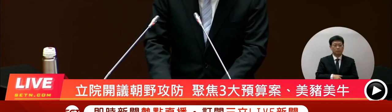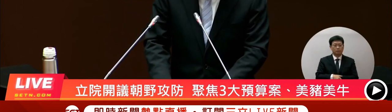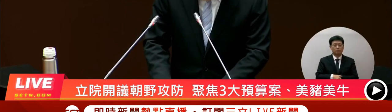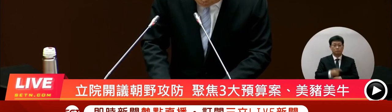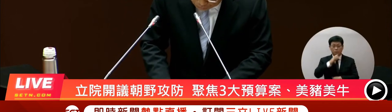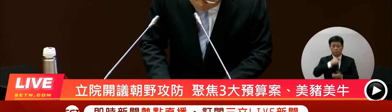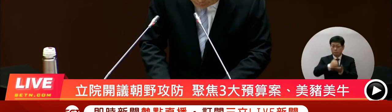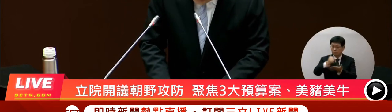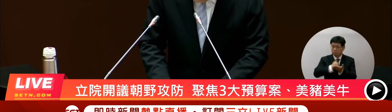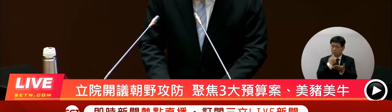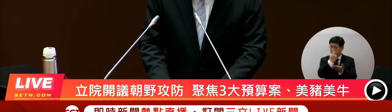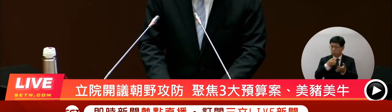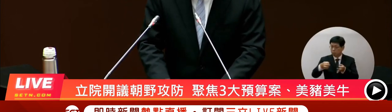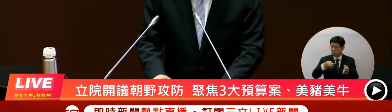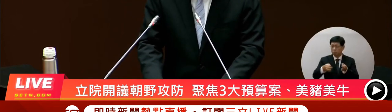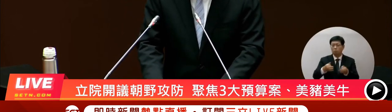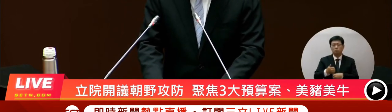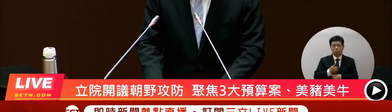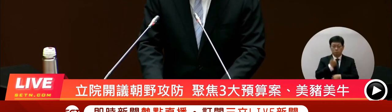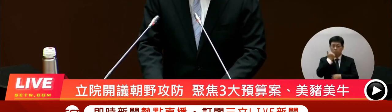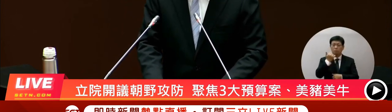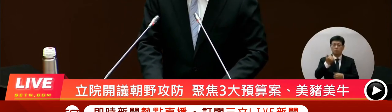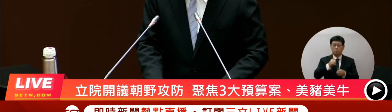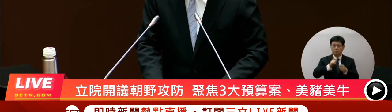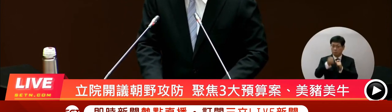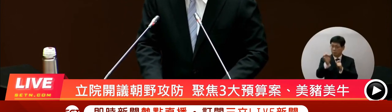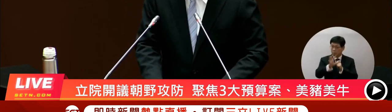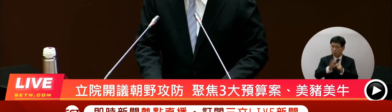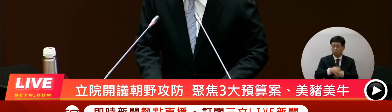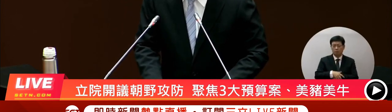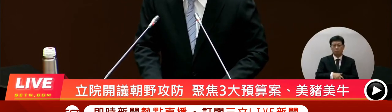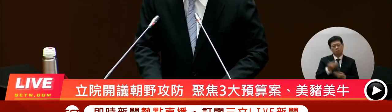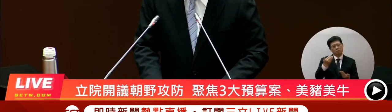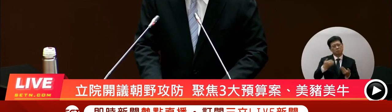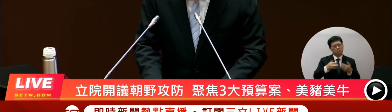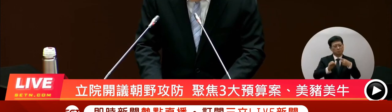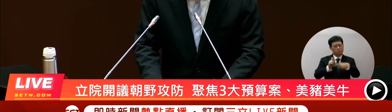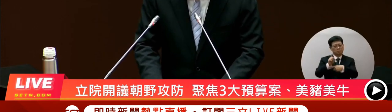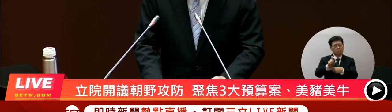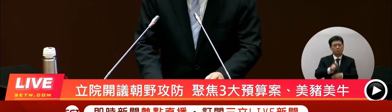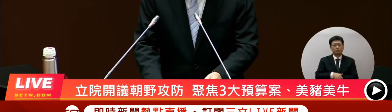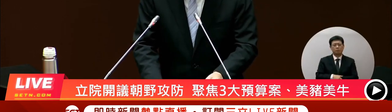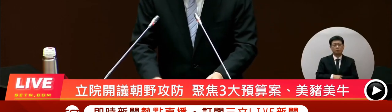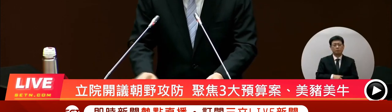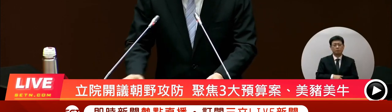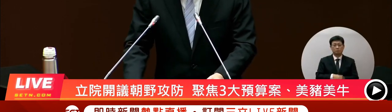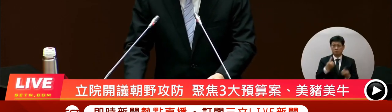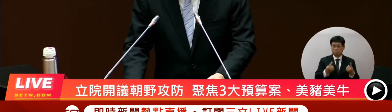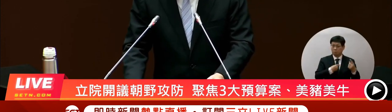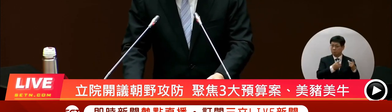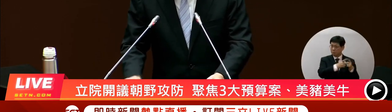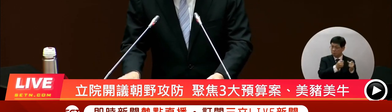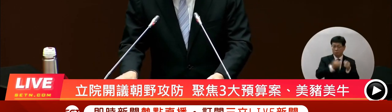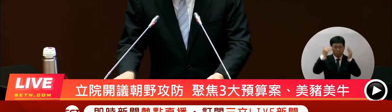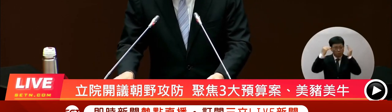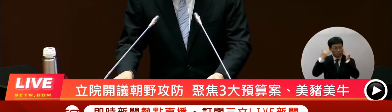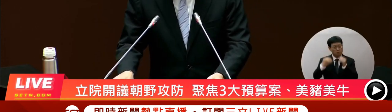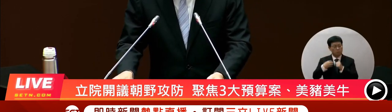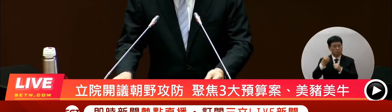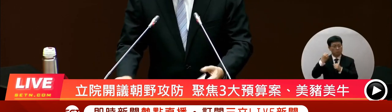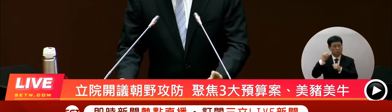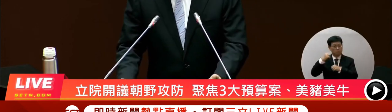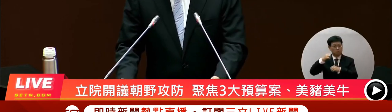出口可享受免关税优惠者只有10%，比起日本、韩国、新加